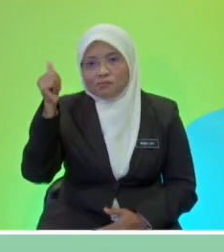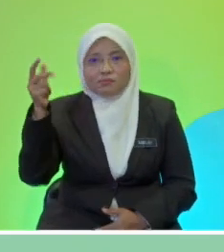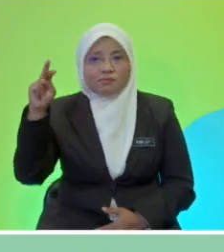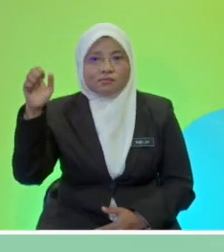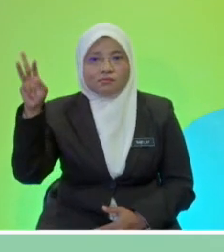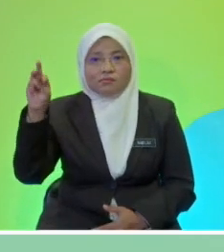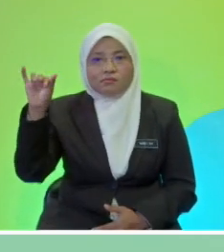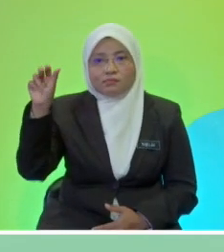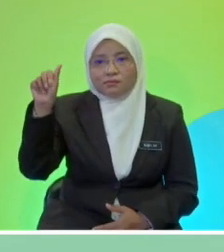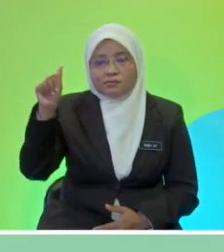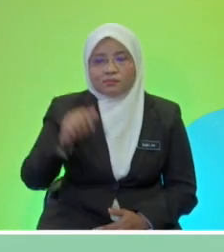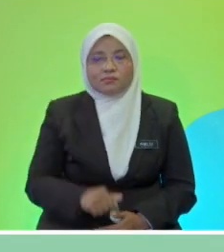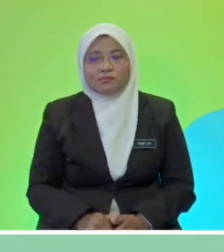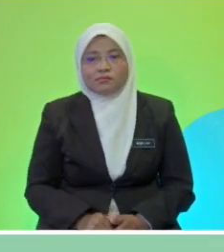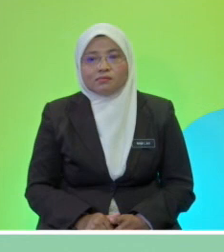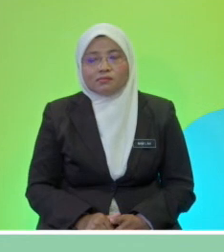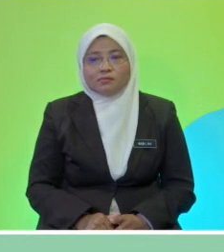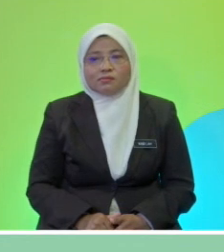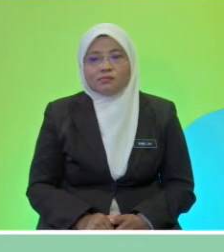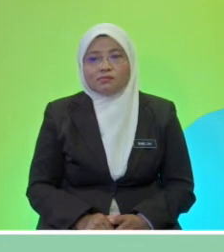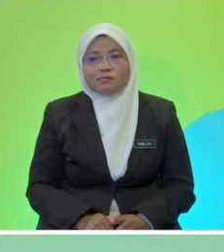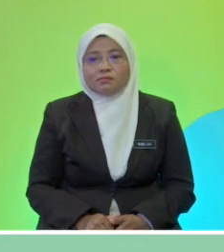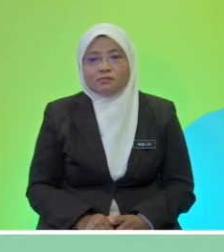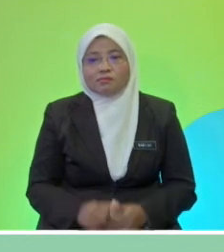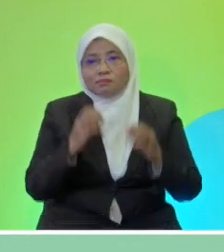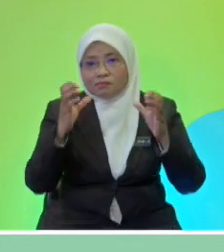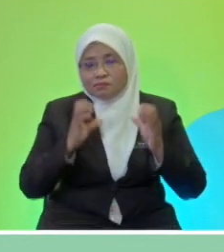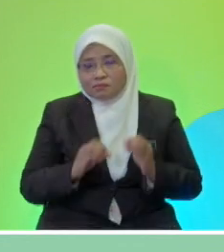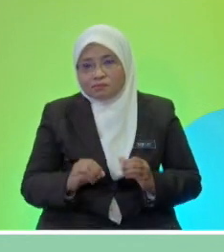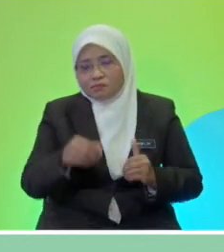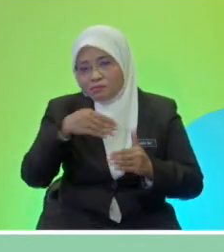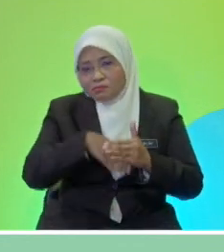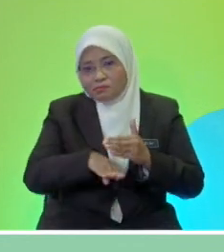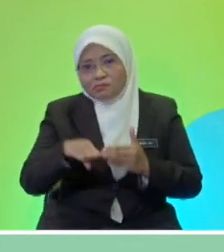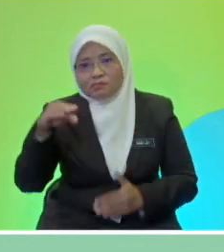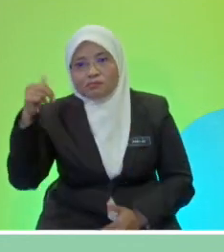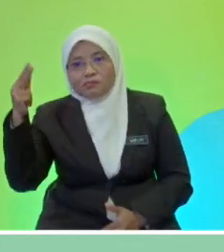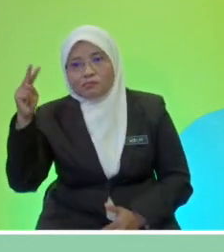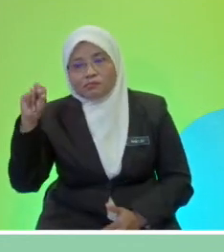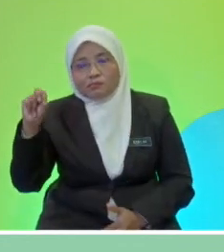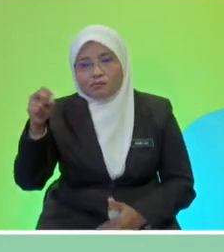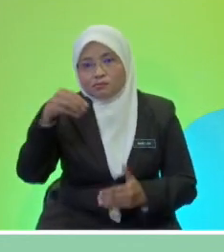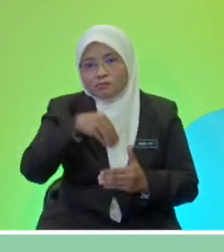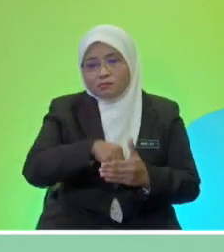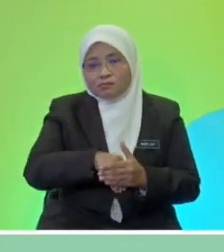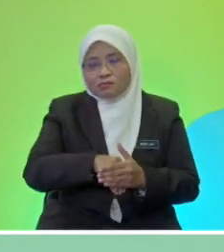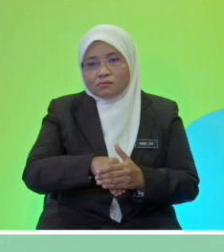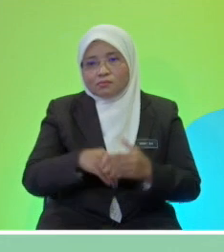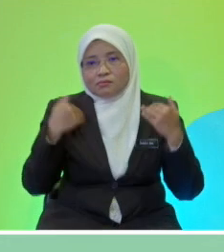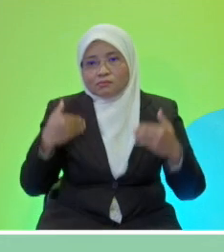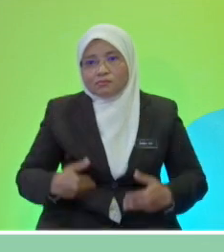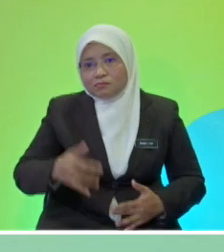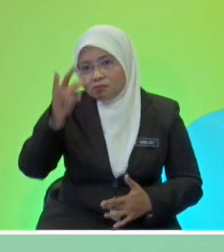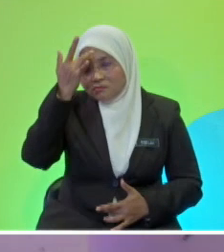dijalankan dengan menyisi ke dalam sel atau tisu badan pesaki untuk menggantikan gen yang